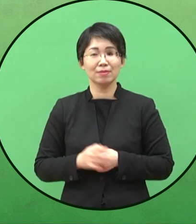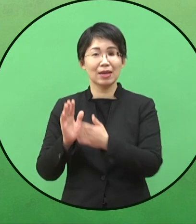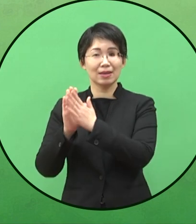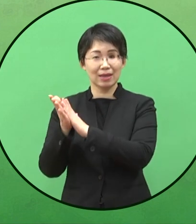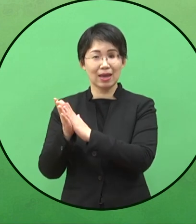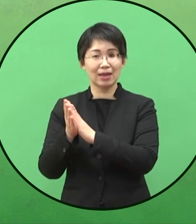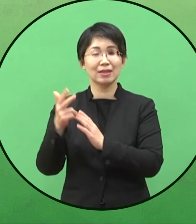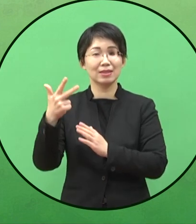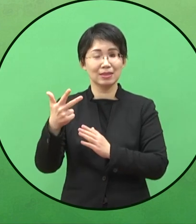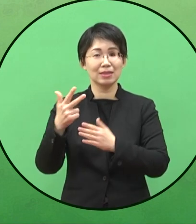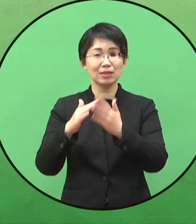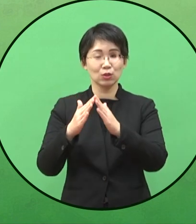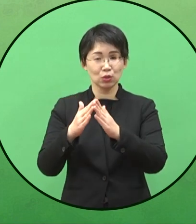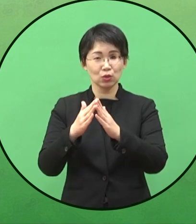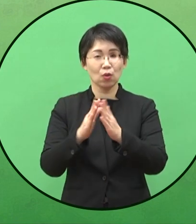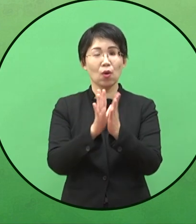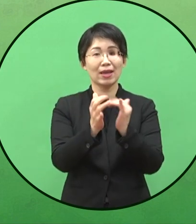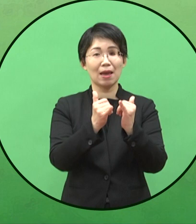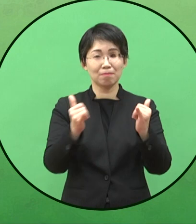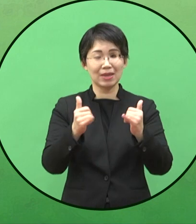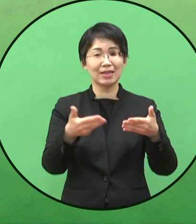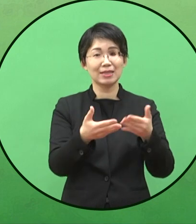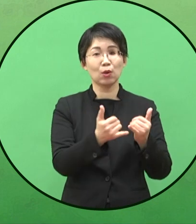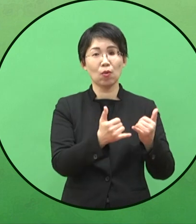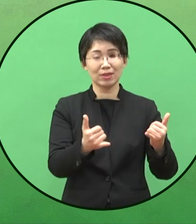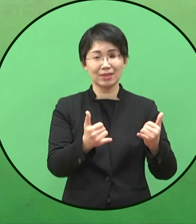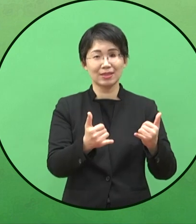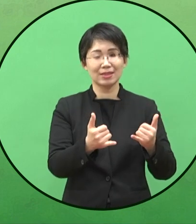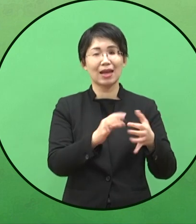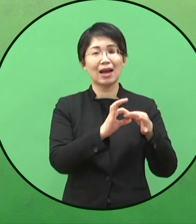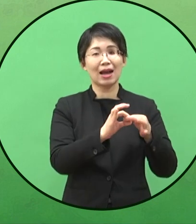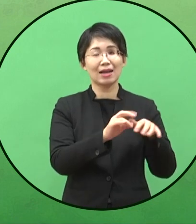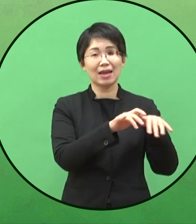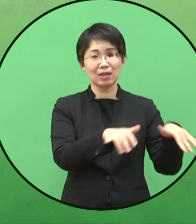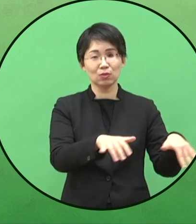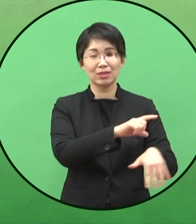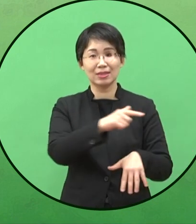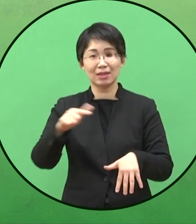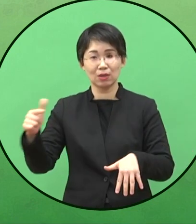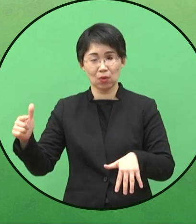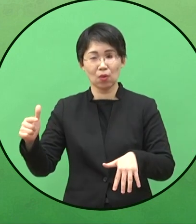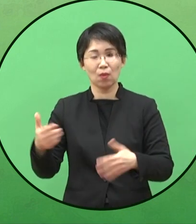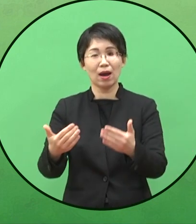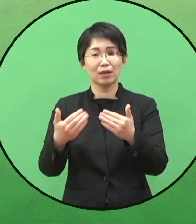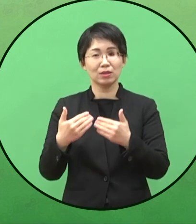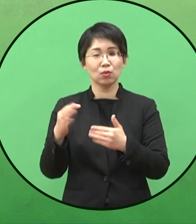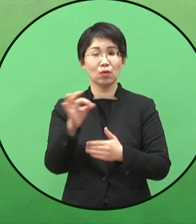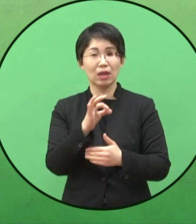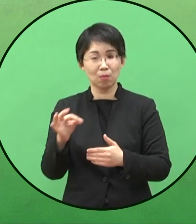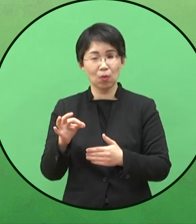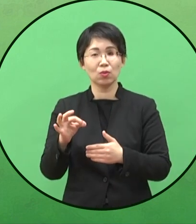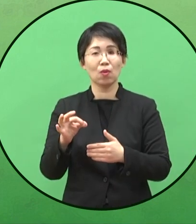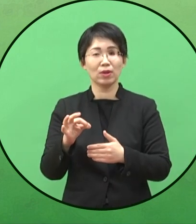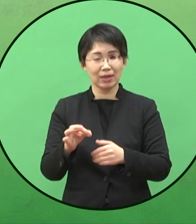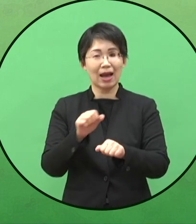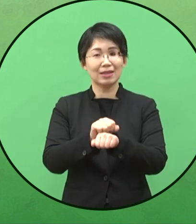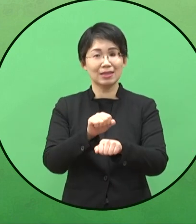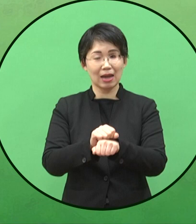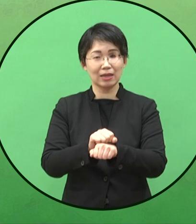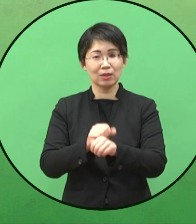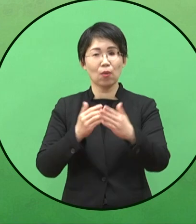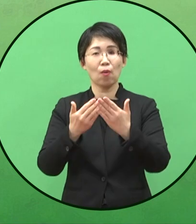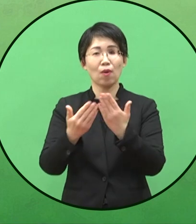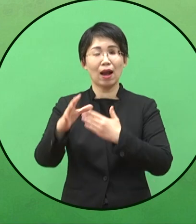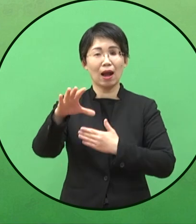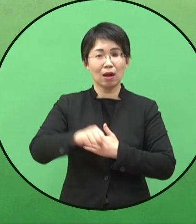県、市町、県民、事業者、関係機関などは必要な物資及び資材を確